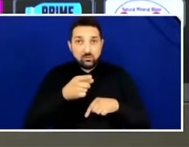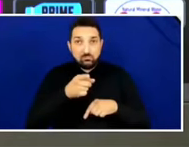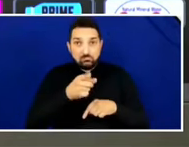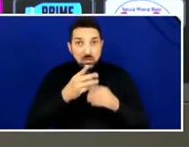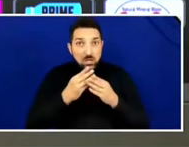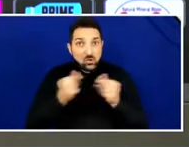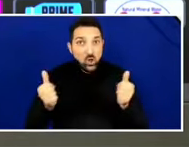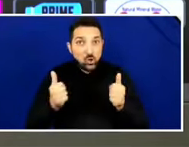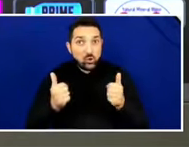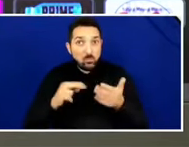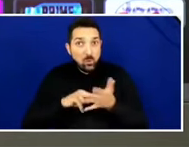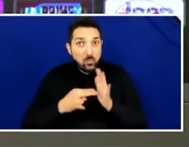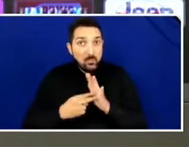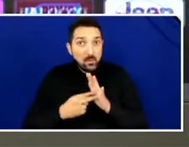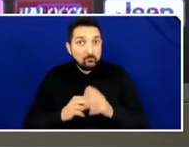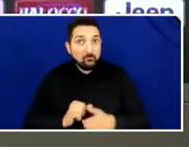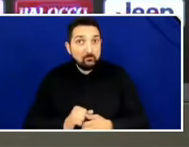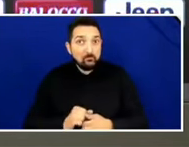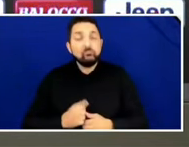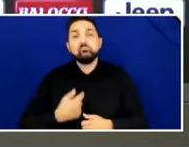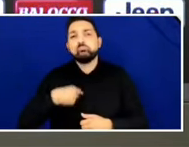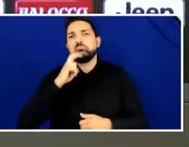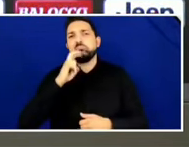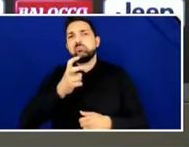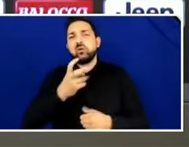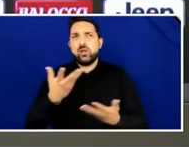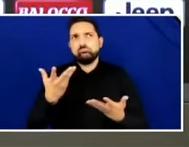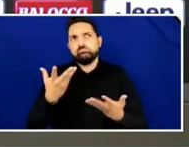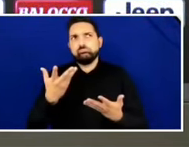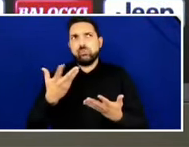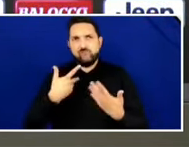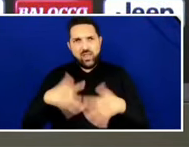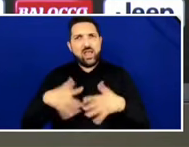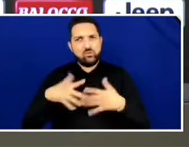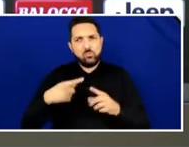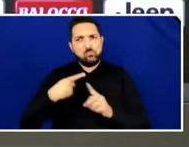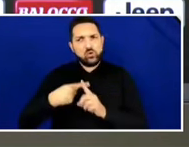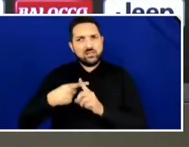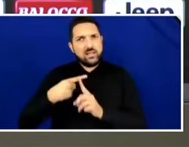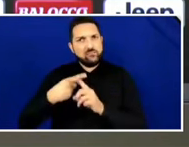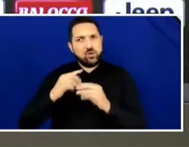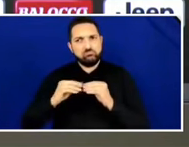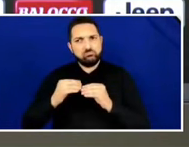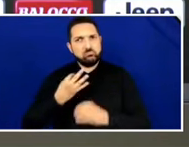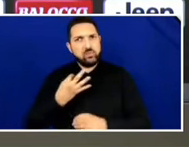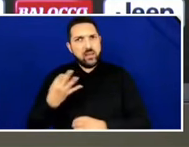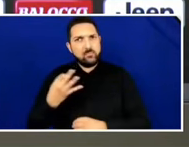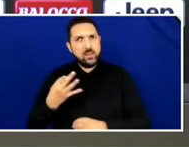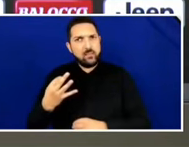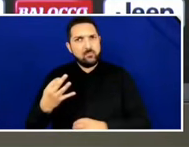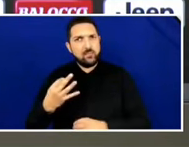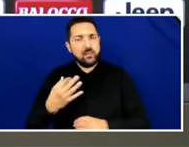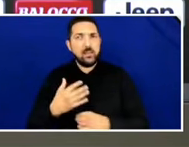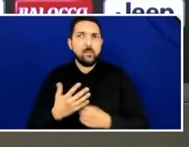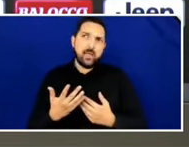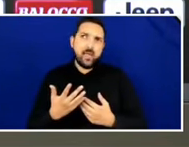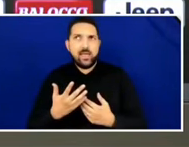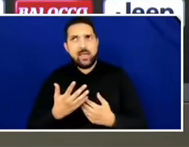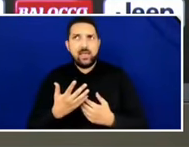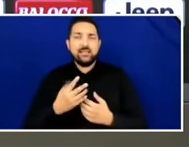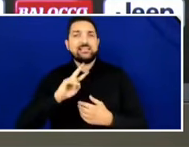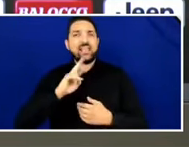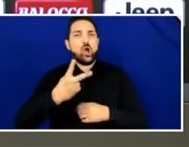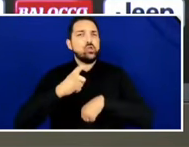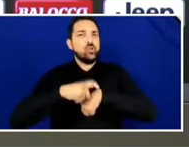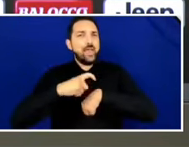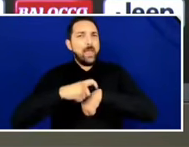Grazie Sicuramente tante cose fatte bene però 10-15 minuti del secondo tempo all'inizio secondo